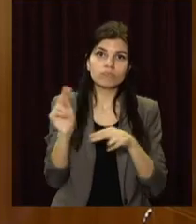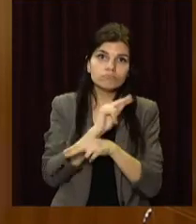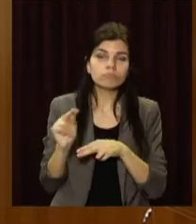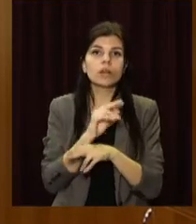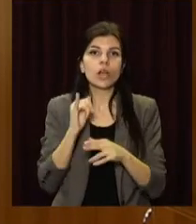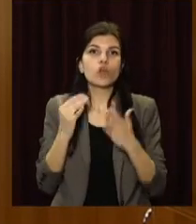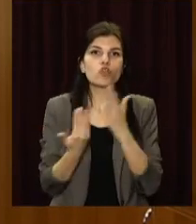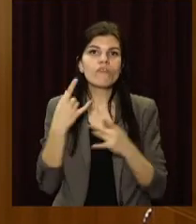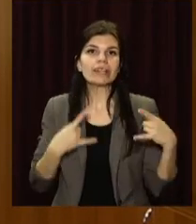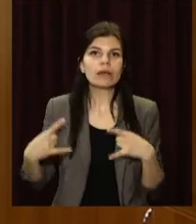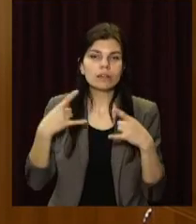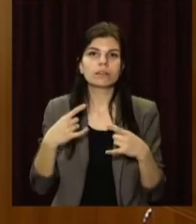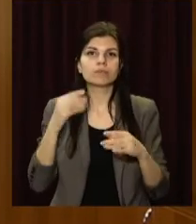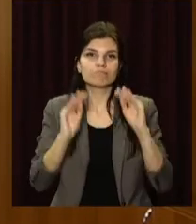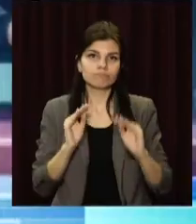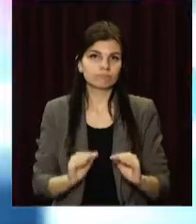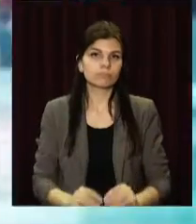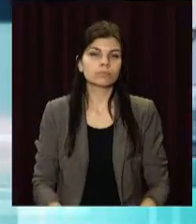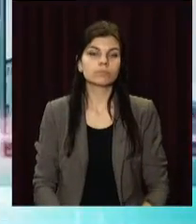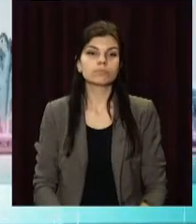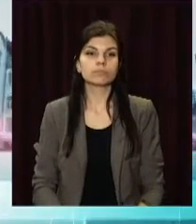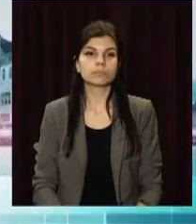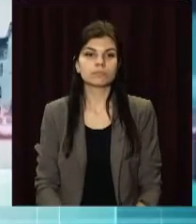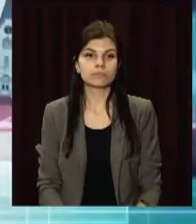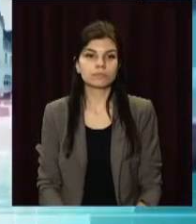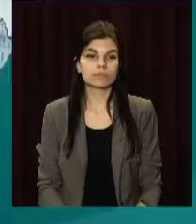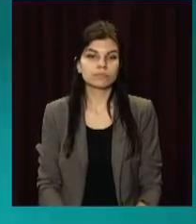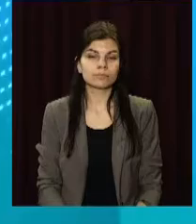новітнє діагностичне обладнання.